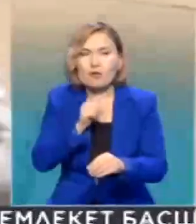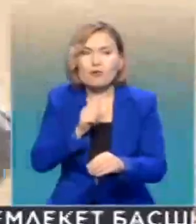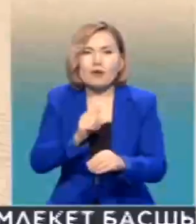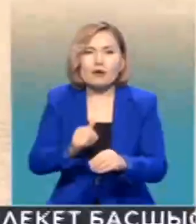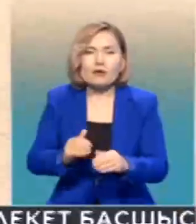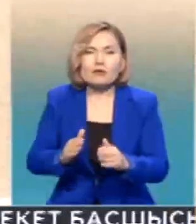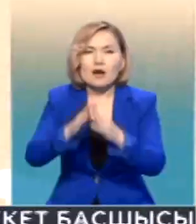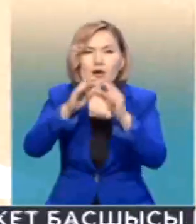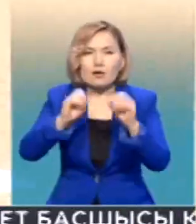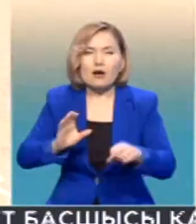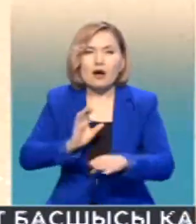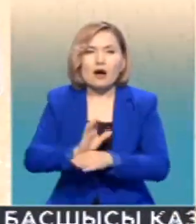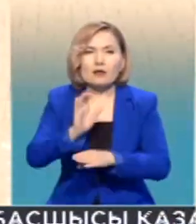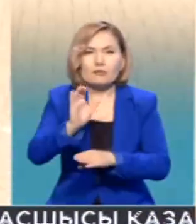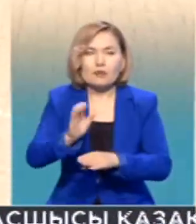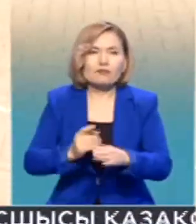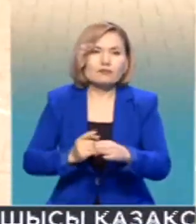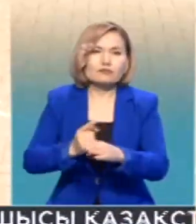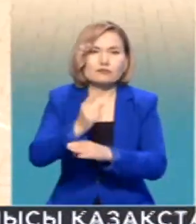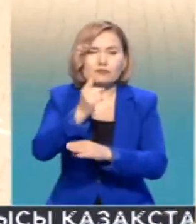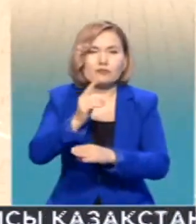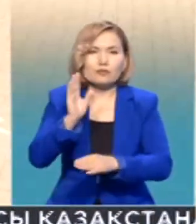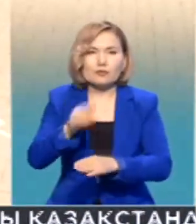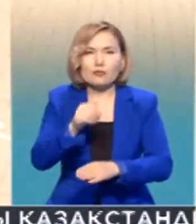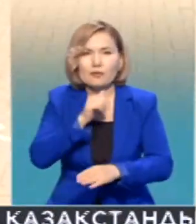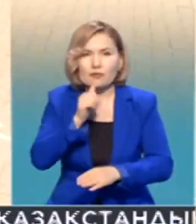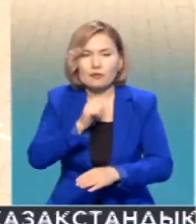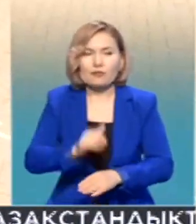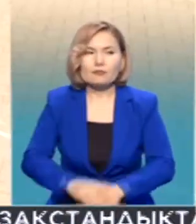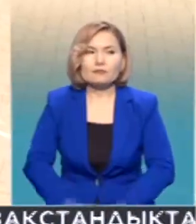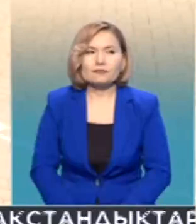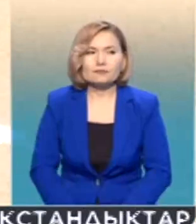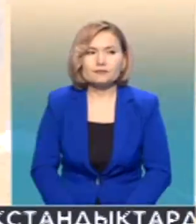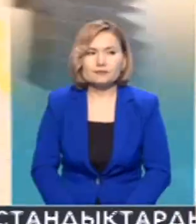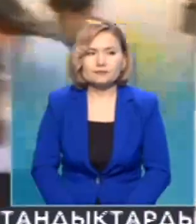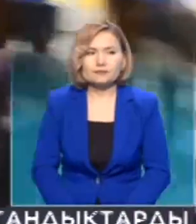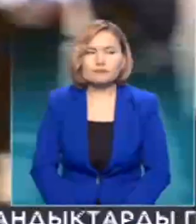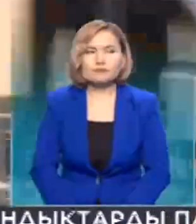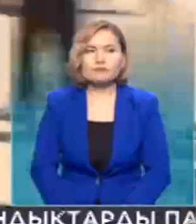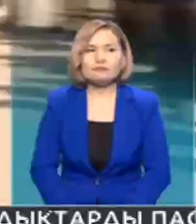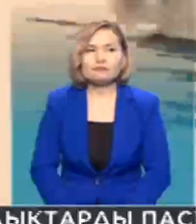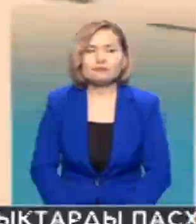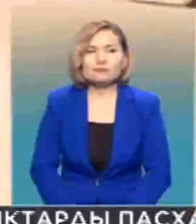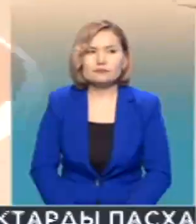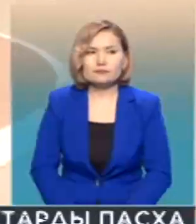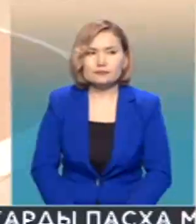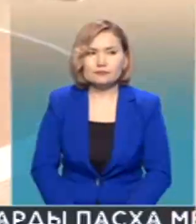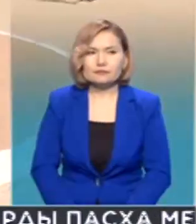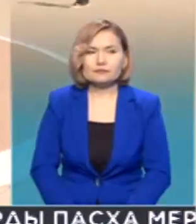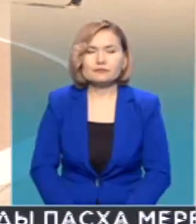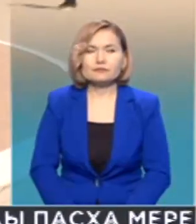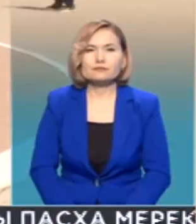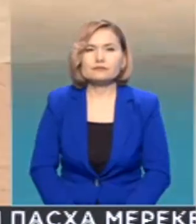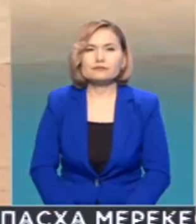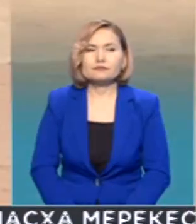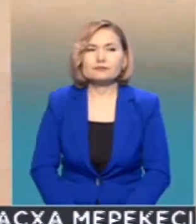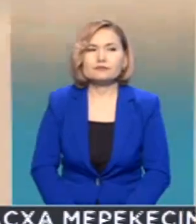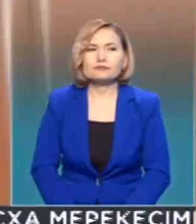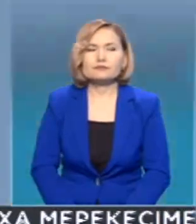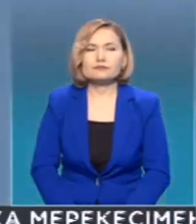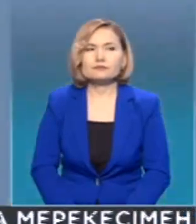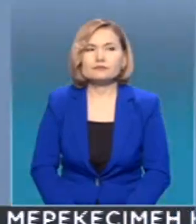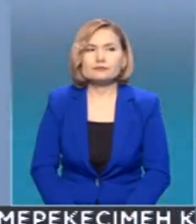боламыз. Ал онда бастайық, кәнекей, сәттілік. Кілт стартқа. 5, 4, 3, 2, 1, жану.